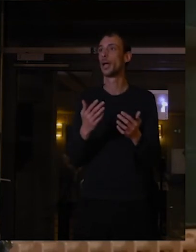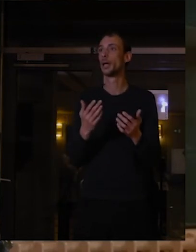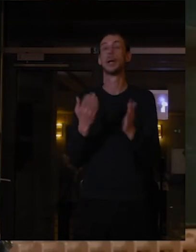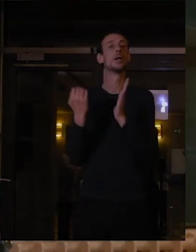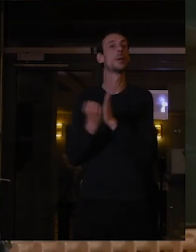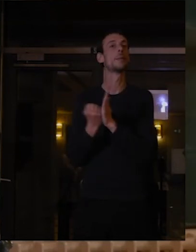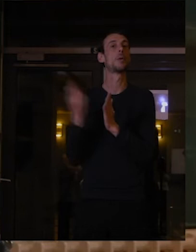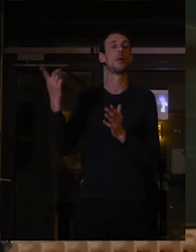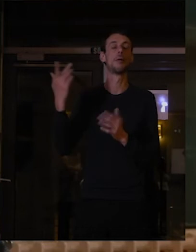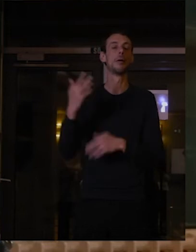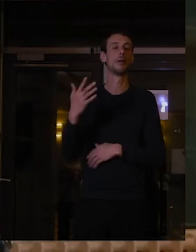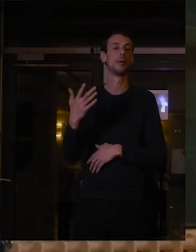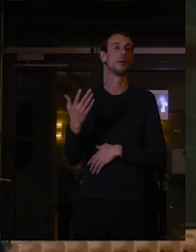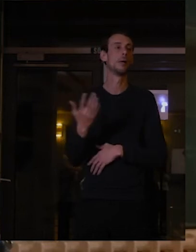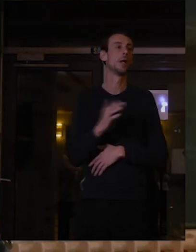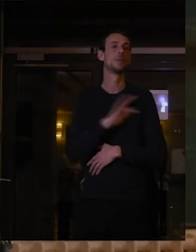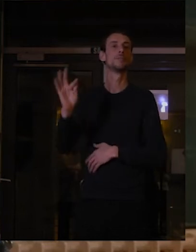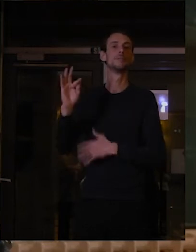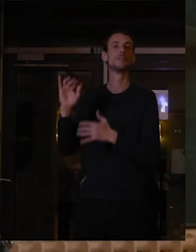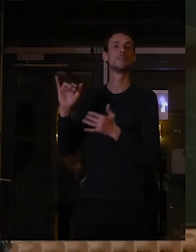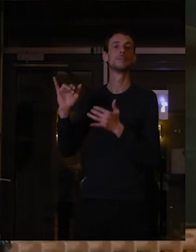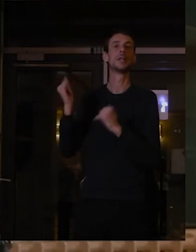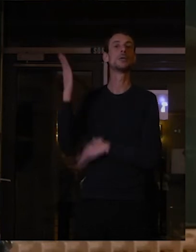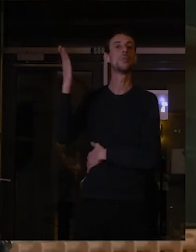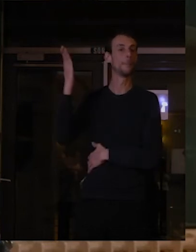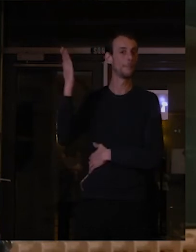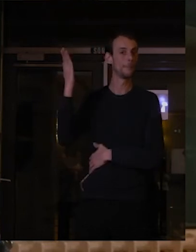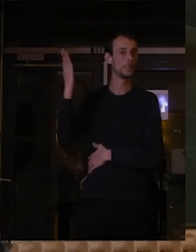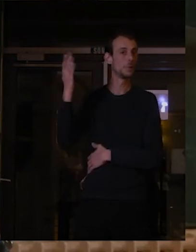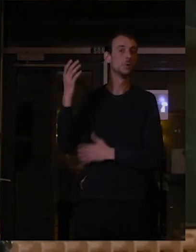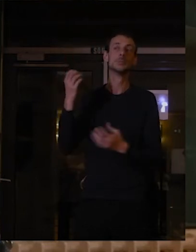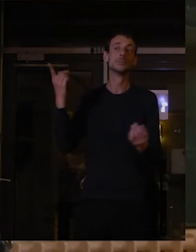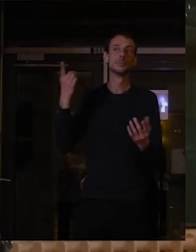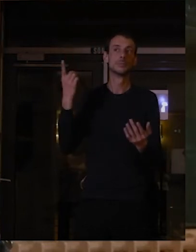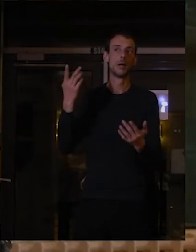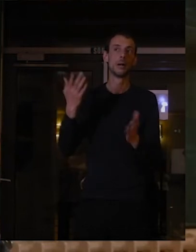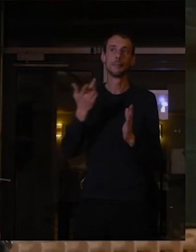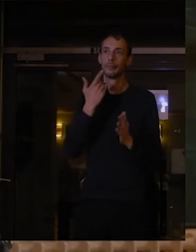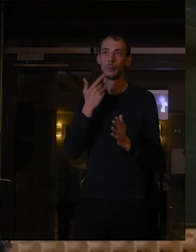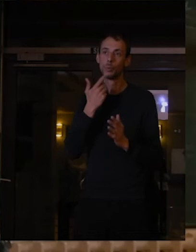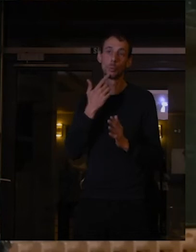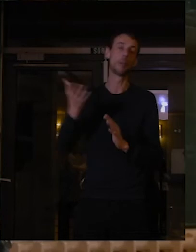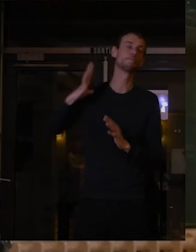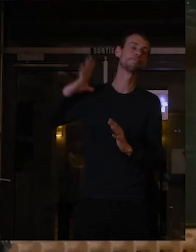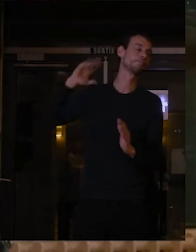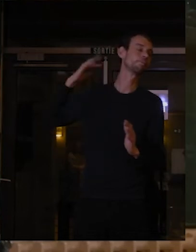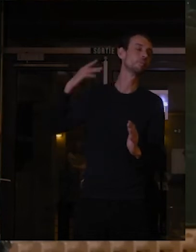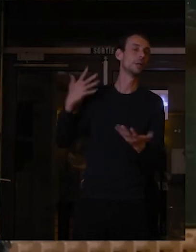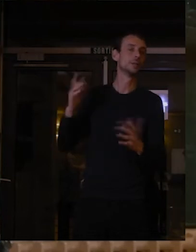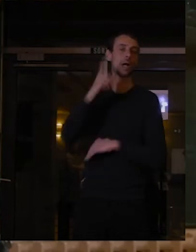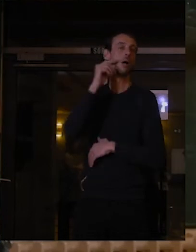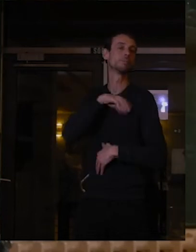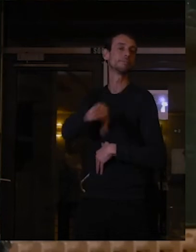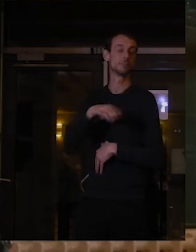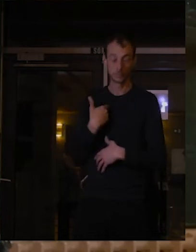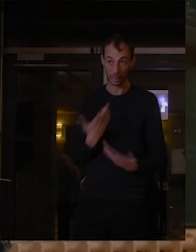des sponsors emblématiques des équipes de cyclistes masculins, qui ont investi le sport féminin, le cyclisme féminin, et